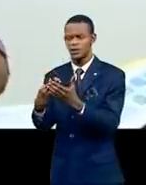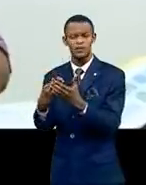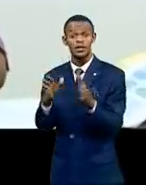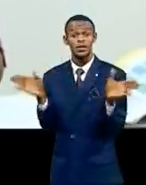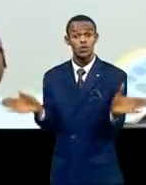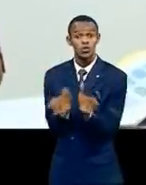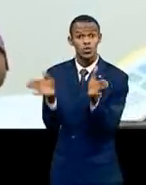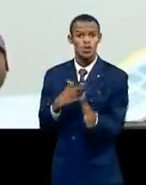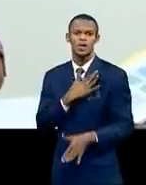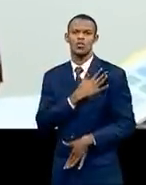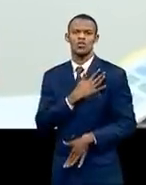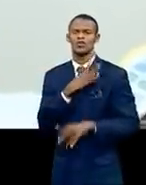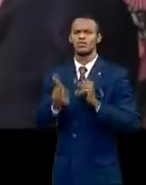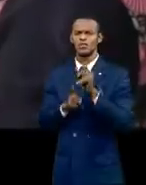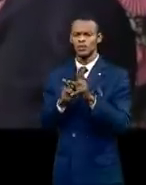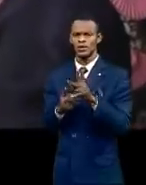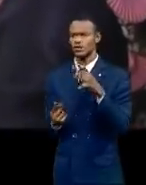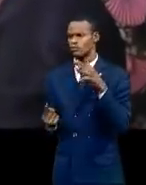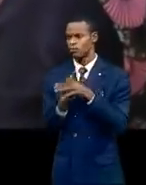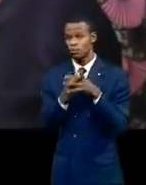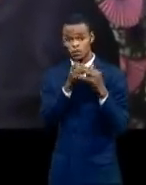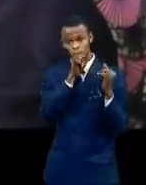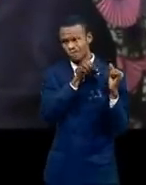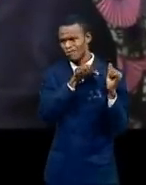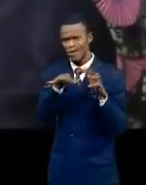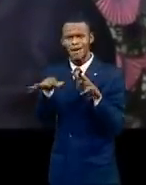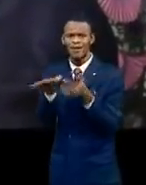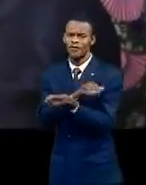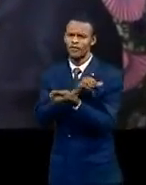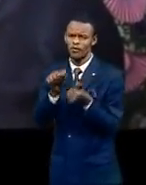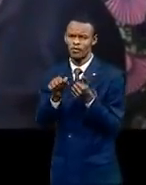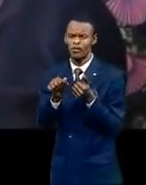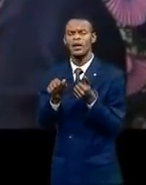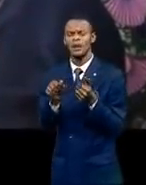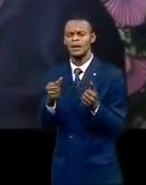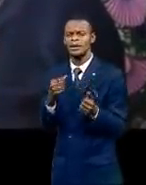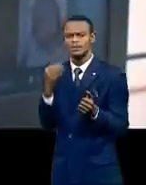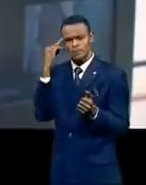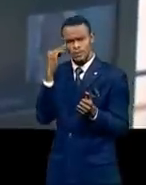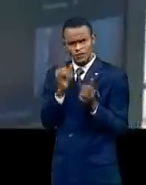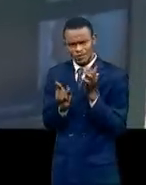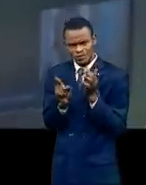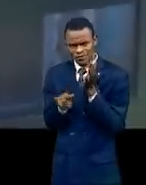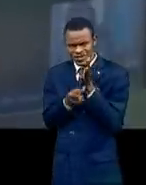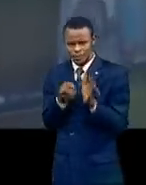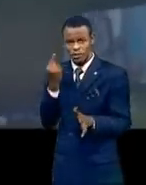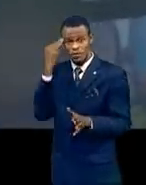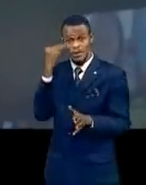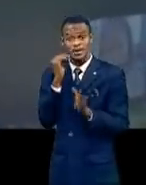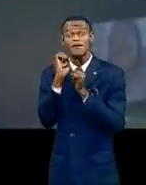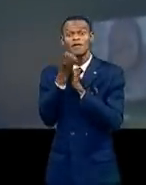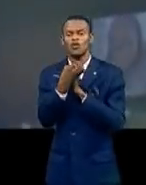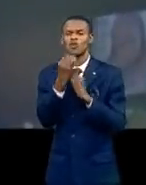cette catastrophe. Parlant des objectifs de cette mission, elle a indiqué que le ministre en